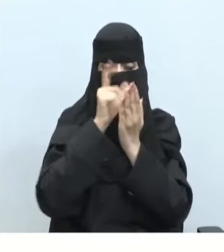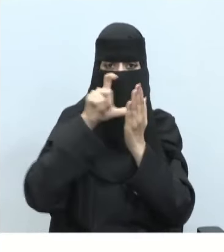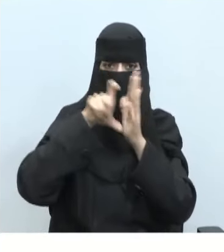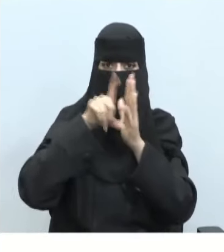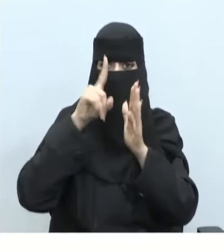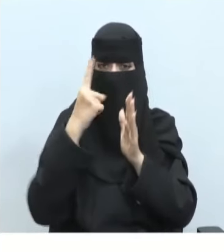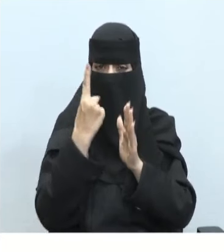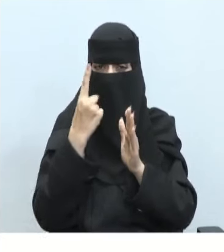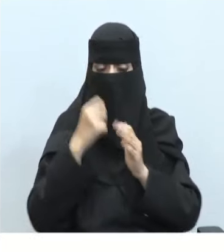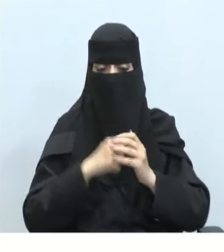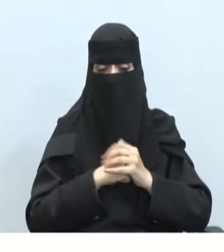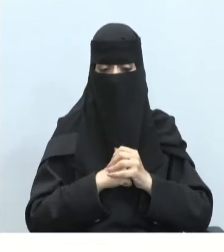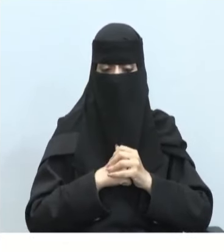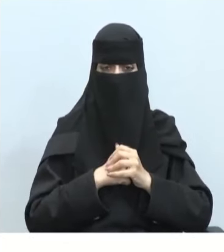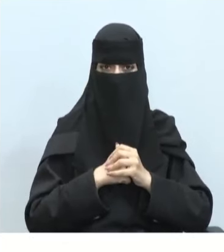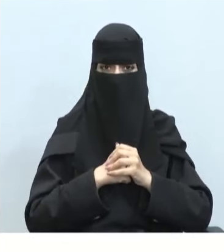مره